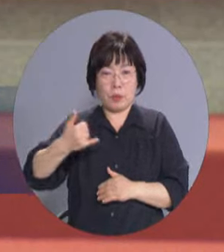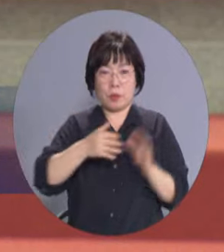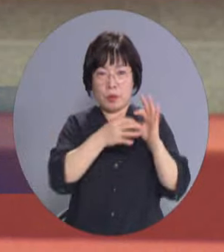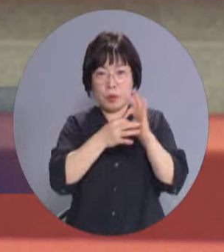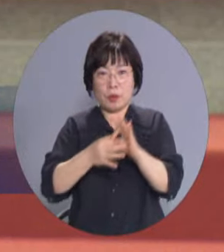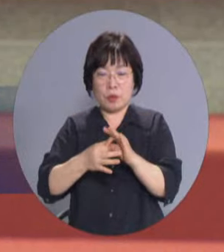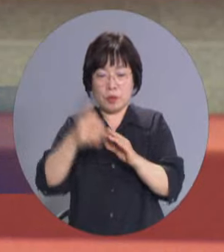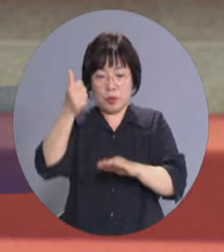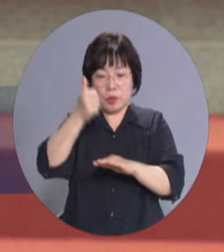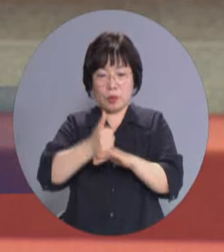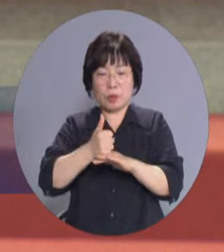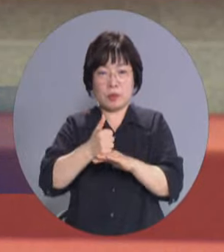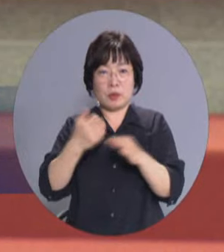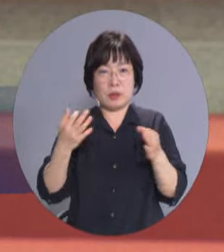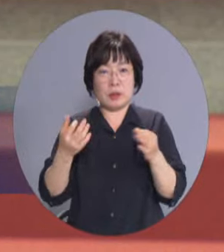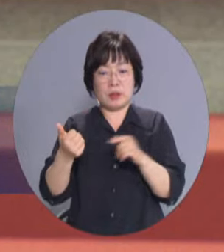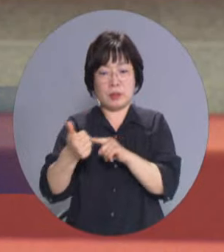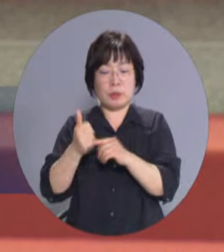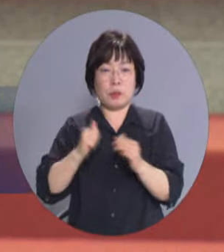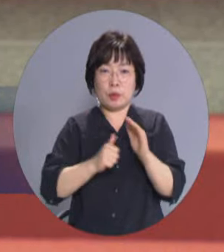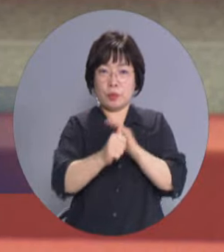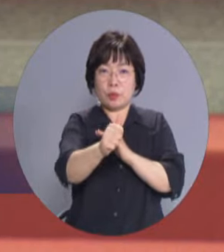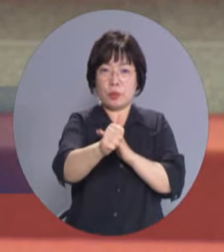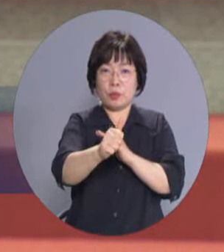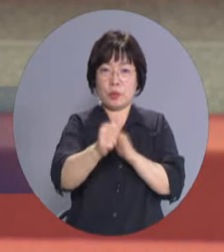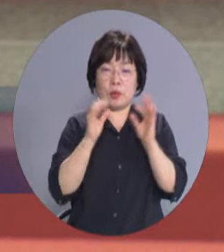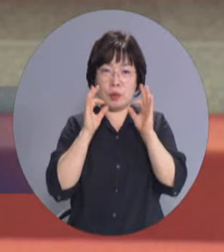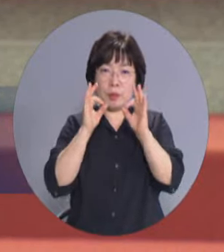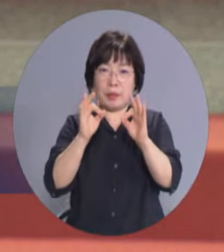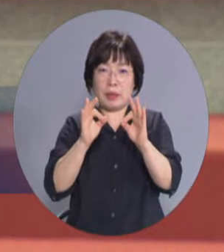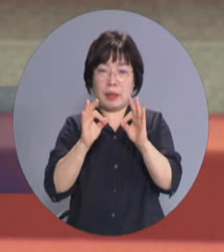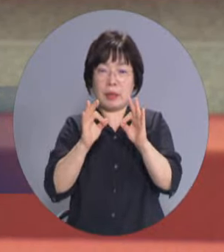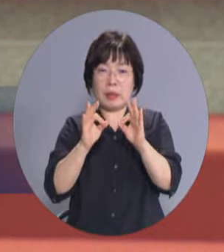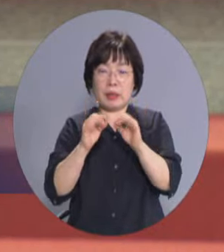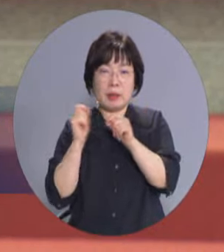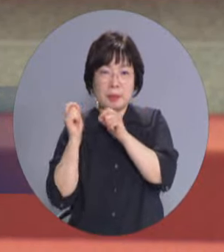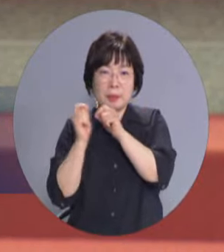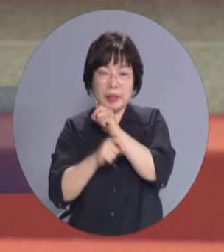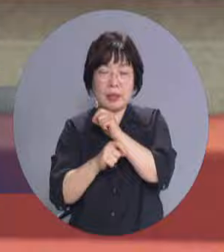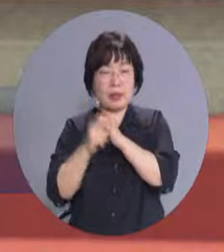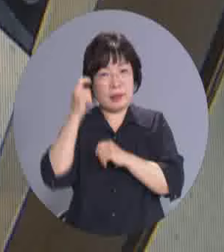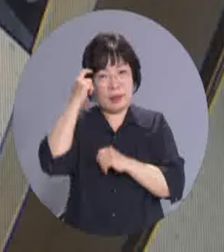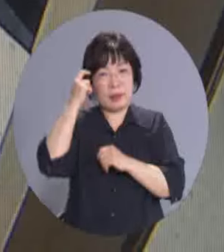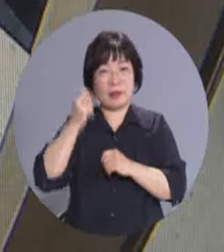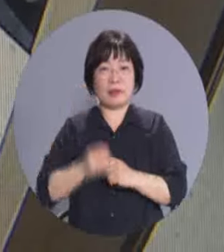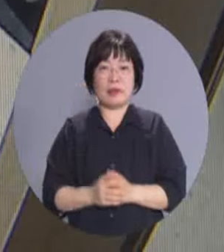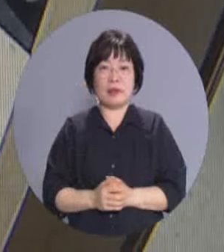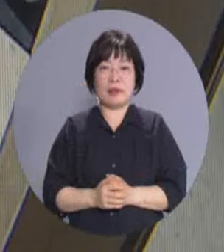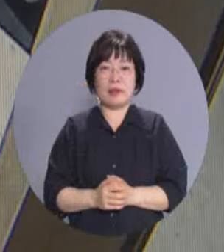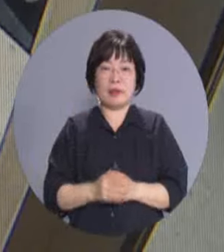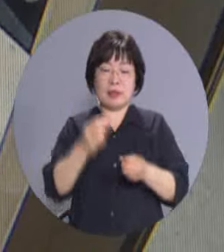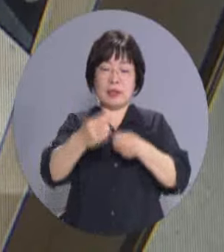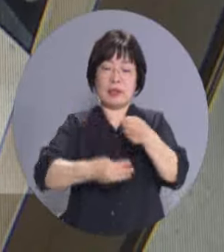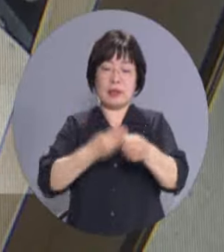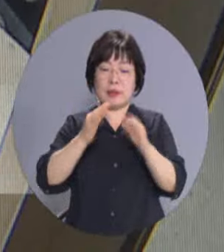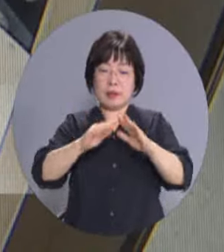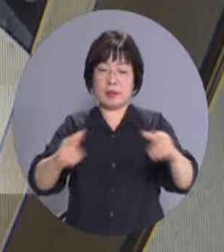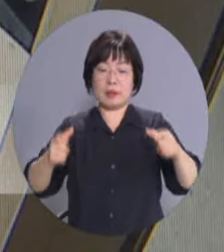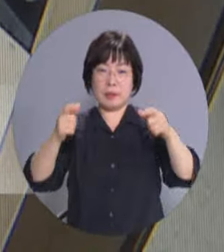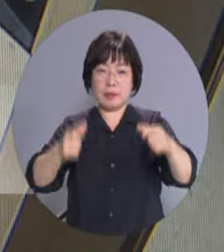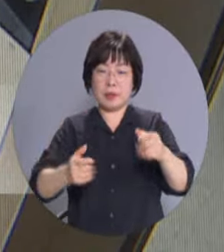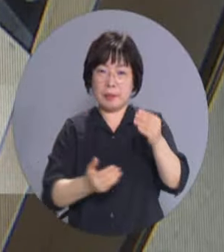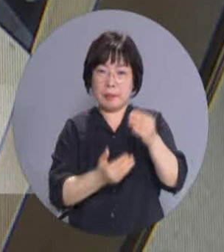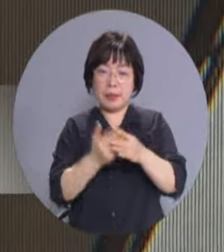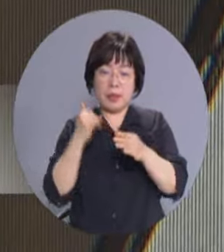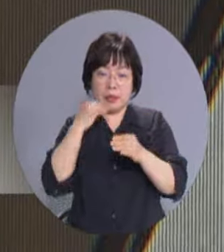결국에는 고객님이 밖으로 도망가는 거 보고 이게 사고다 직감을 했습니다 최근 3년간 전남 지역에서